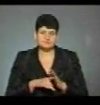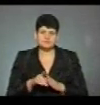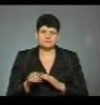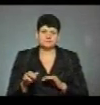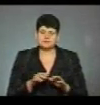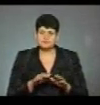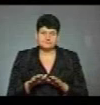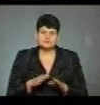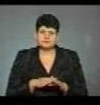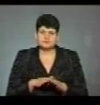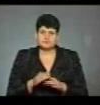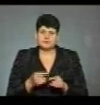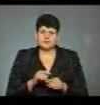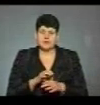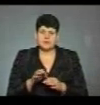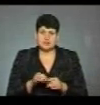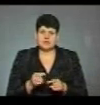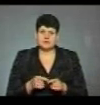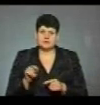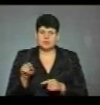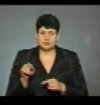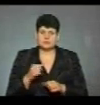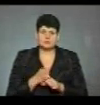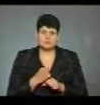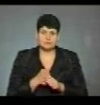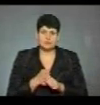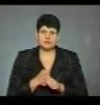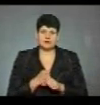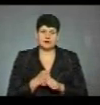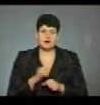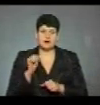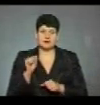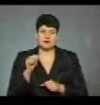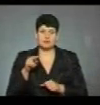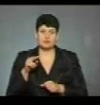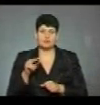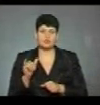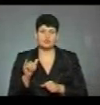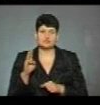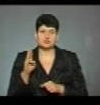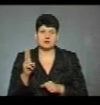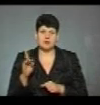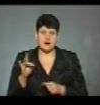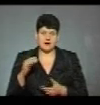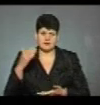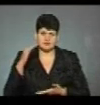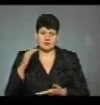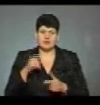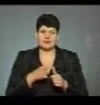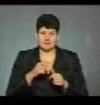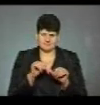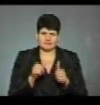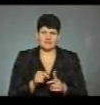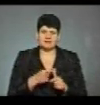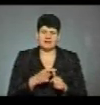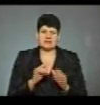процедуру реалізації цього проєкту. Зокрема, зробити погруддя Андрія Пушкара, зокрема, в комплексі назвати і стадіон імені його